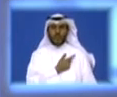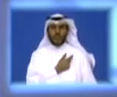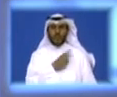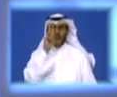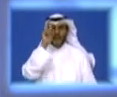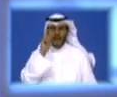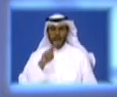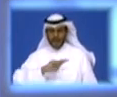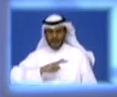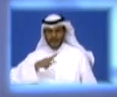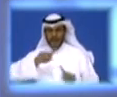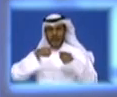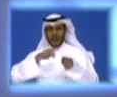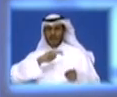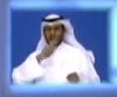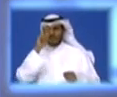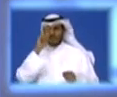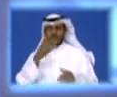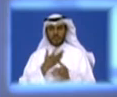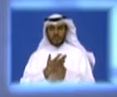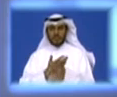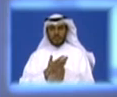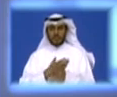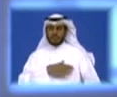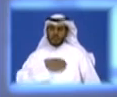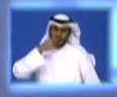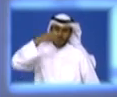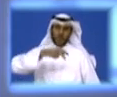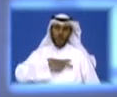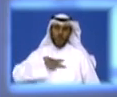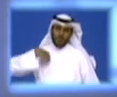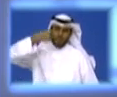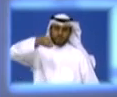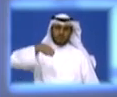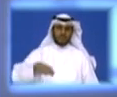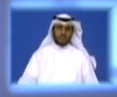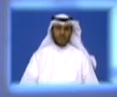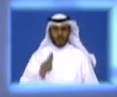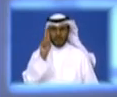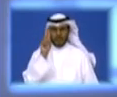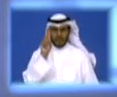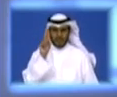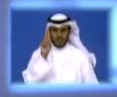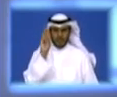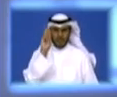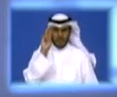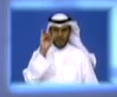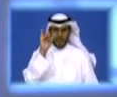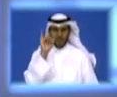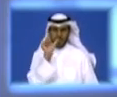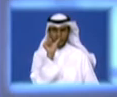العقارات انطلاقا من المصلحة العامة للبلاد بما فيها المباني في محيط المستشفى الأميري والصوابر،